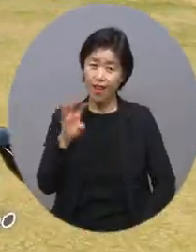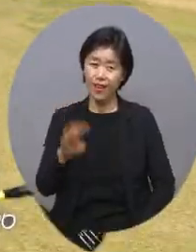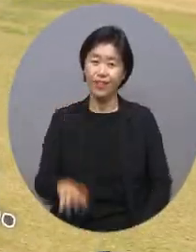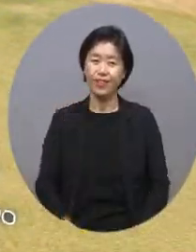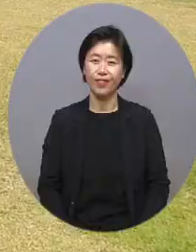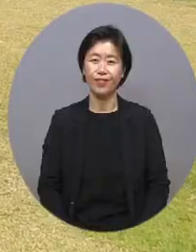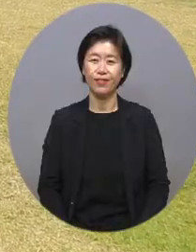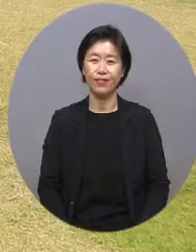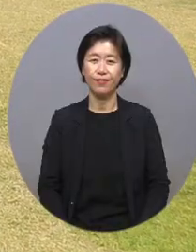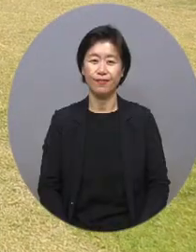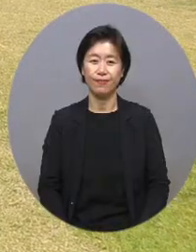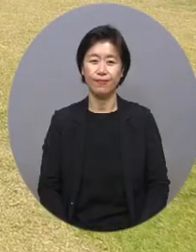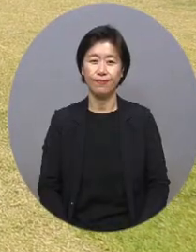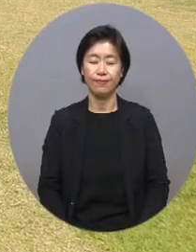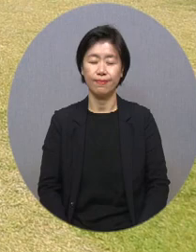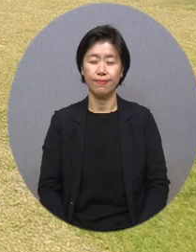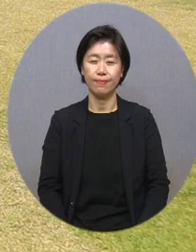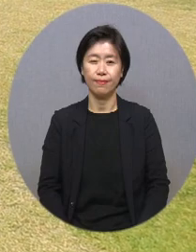해저드.